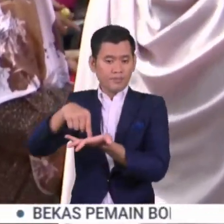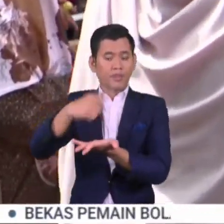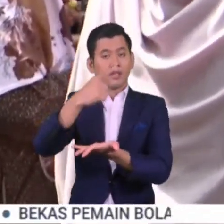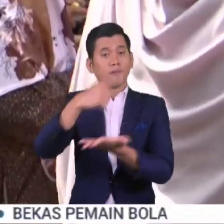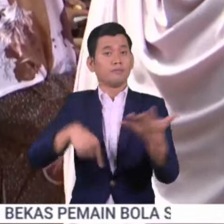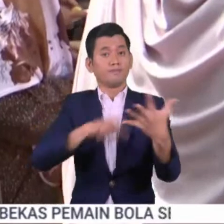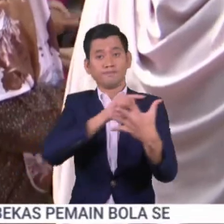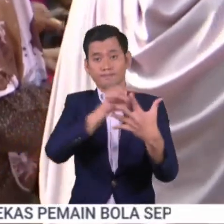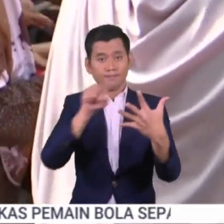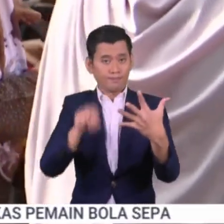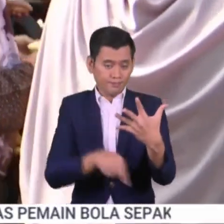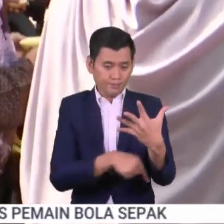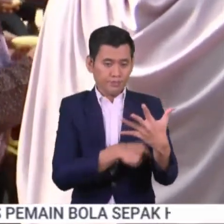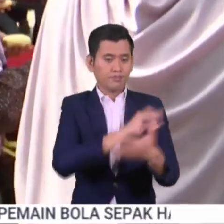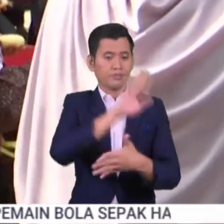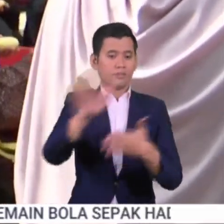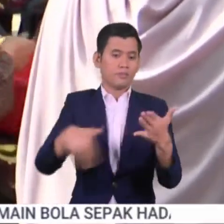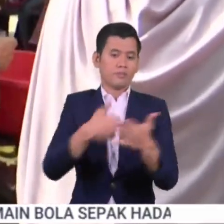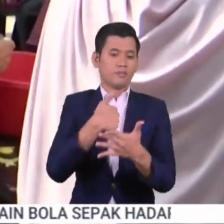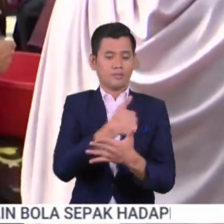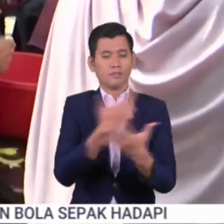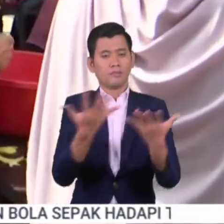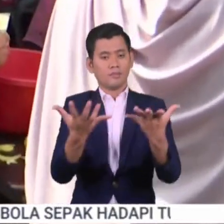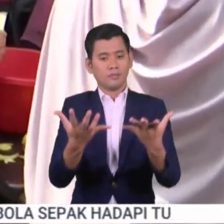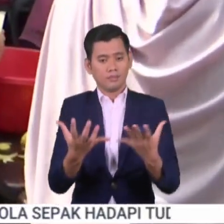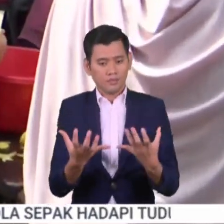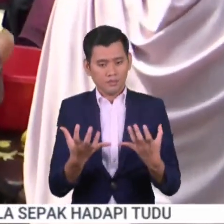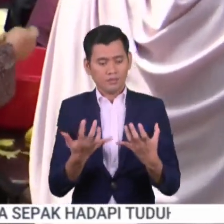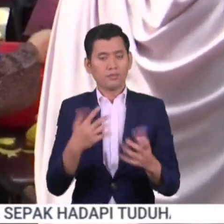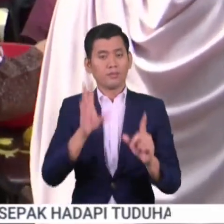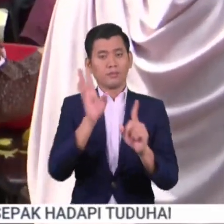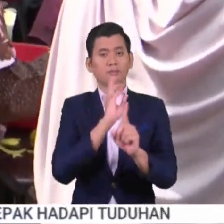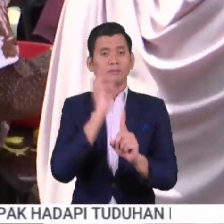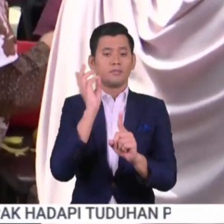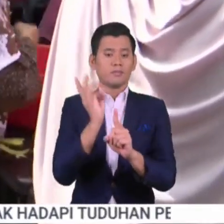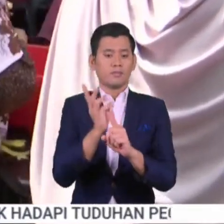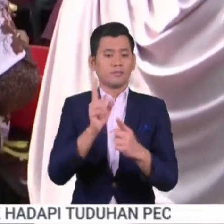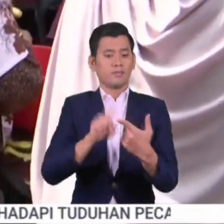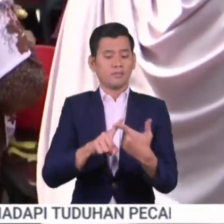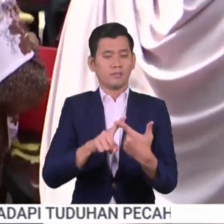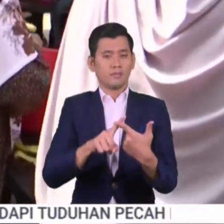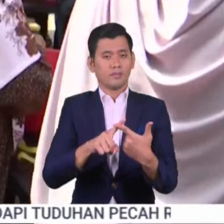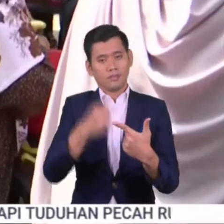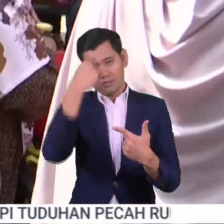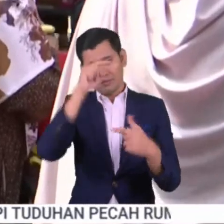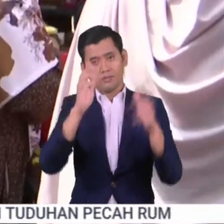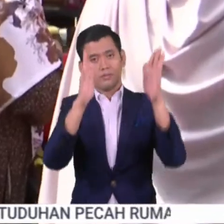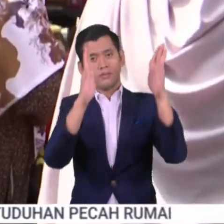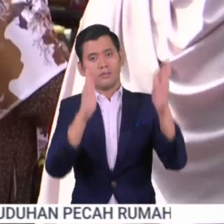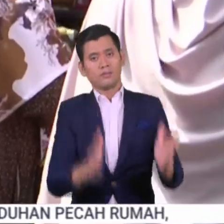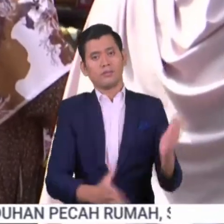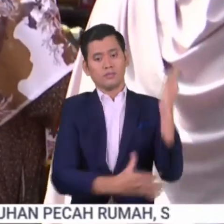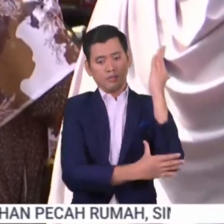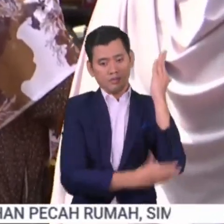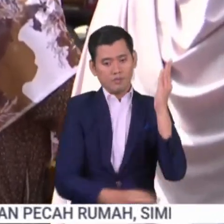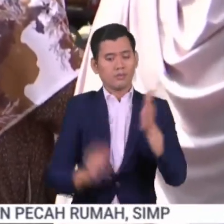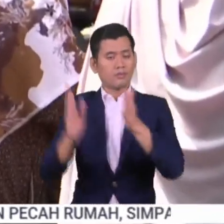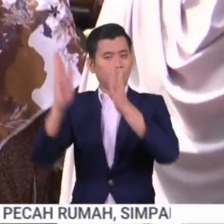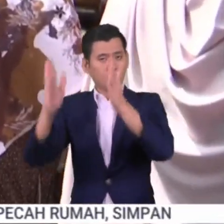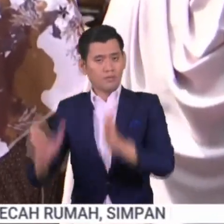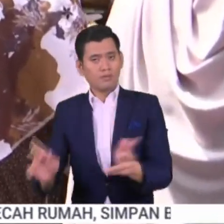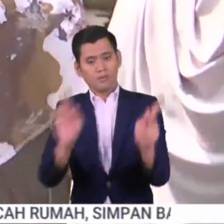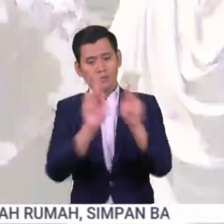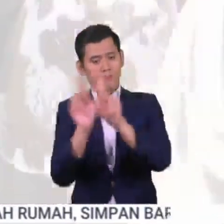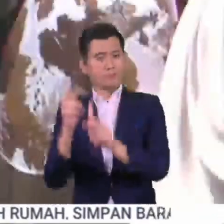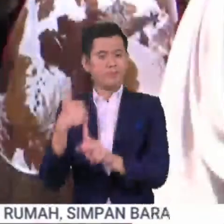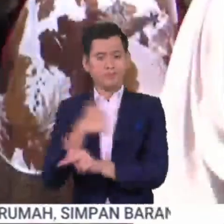antaranya? Antaranya semua yang kami mahulah. Kebajikan untuk orang miskin, untuk kampung. Itu